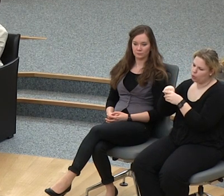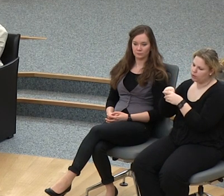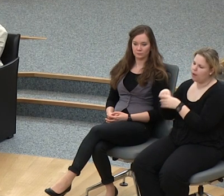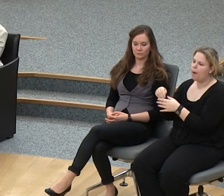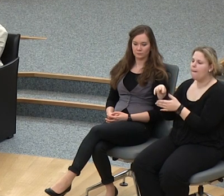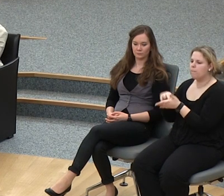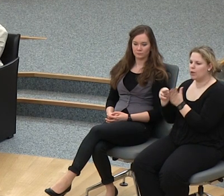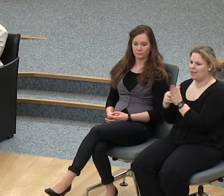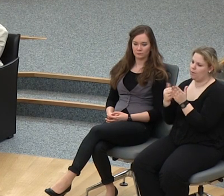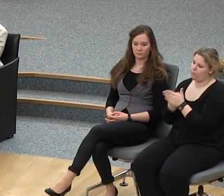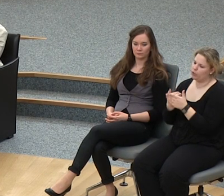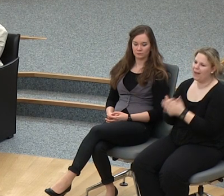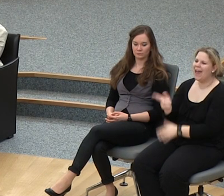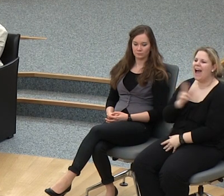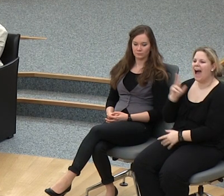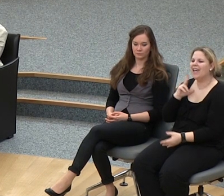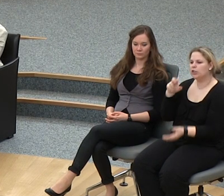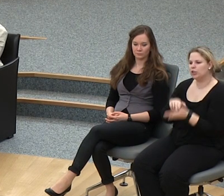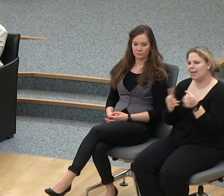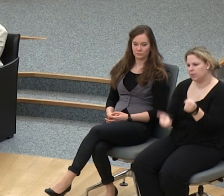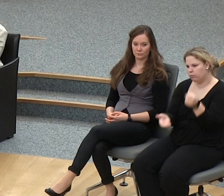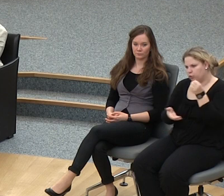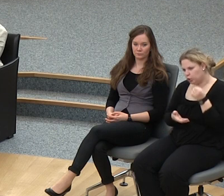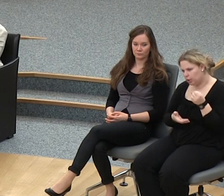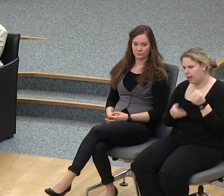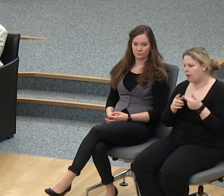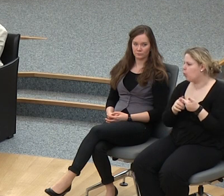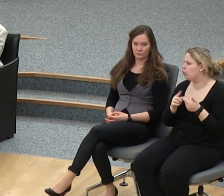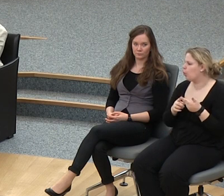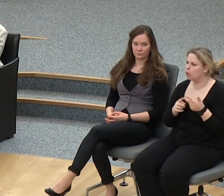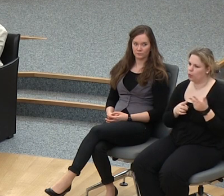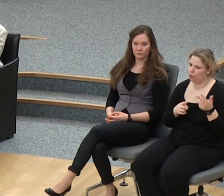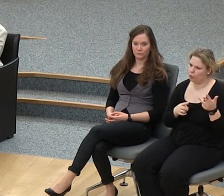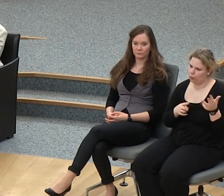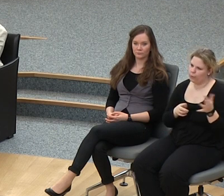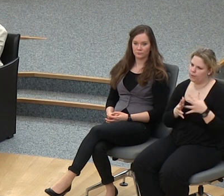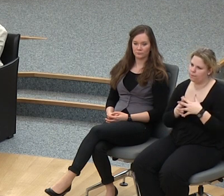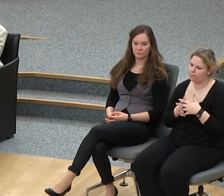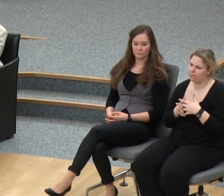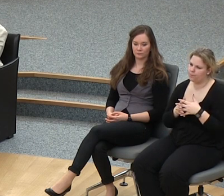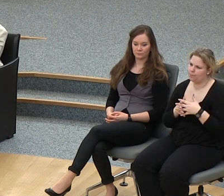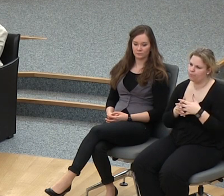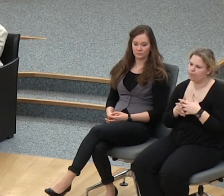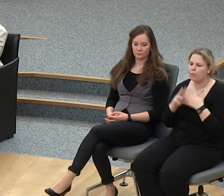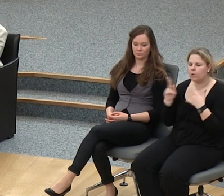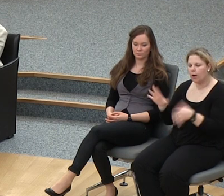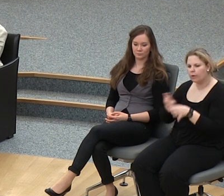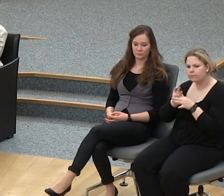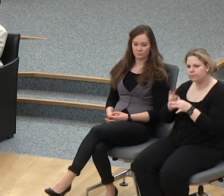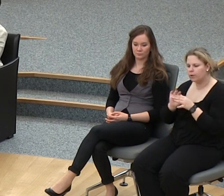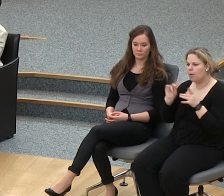Budgets, mit vielen anderen Dingen mehr, die letztendlich auch über den Bundesrat